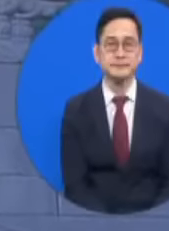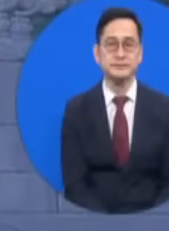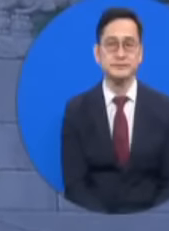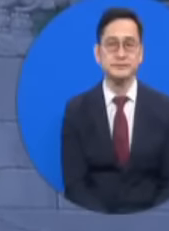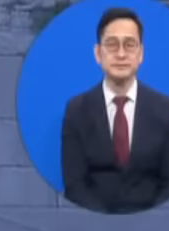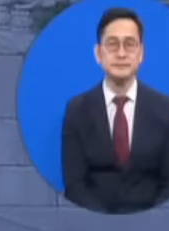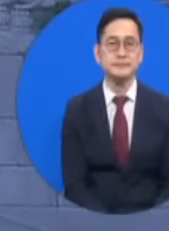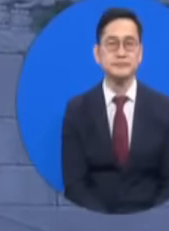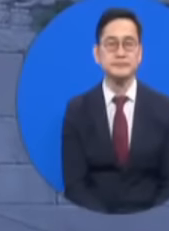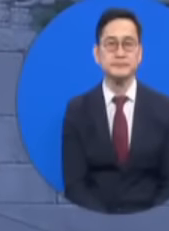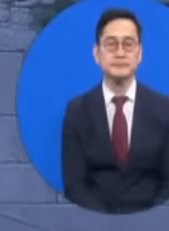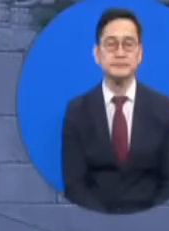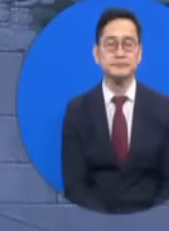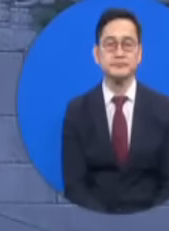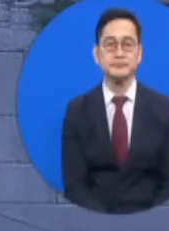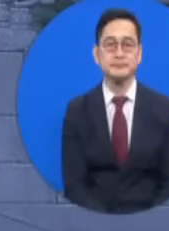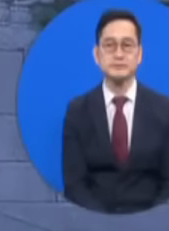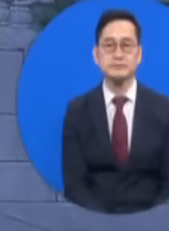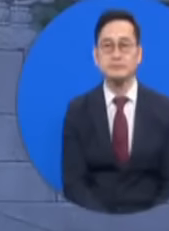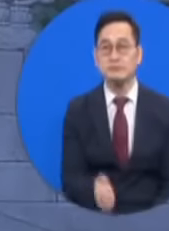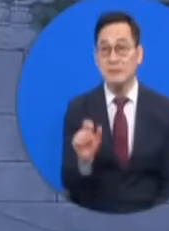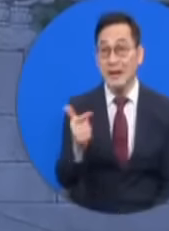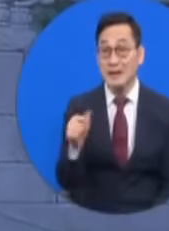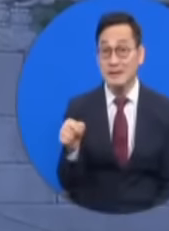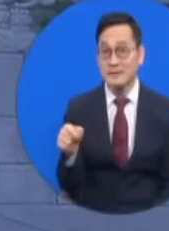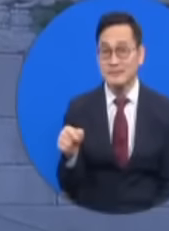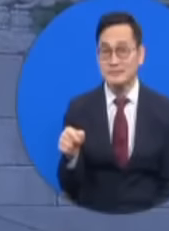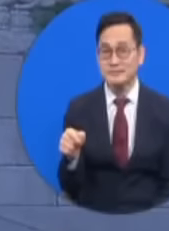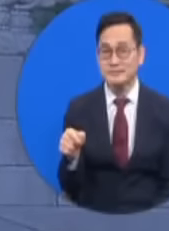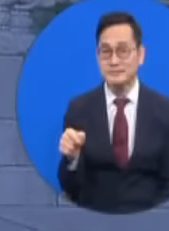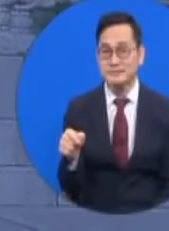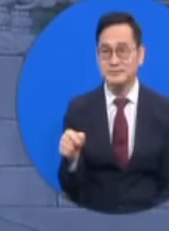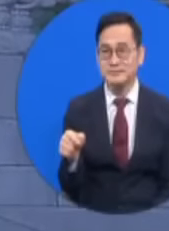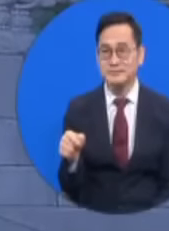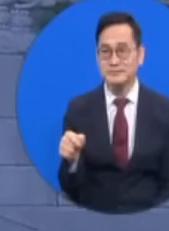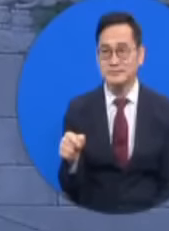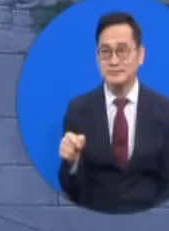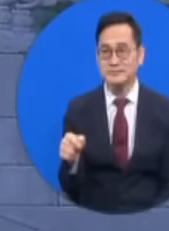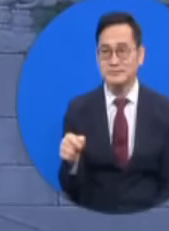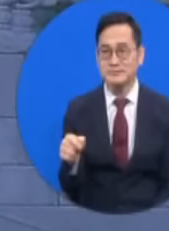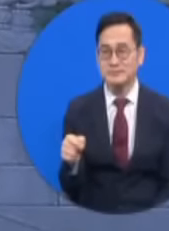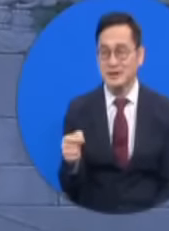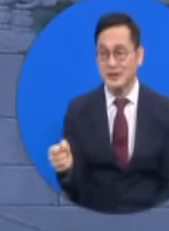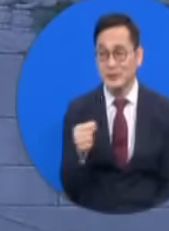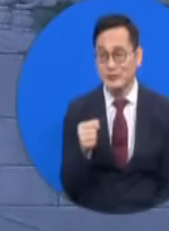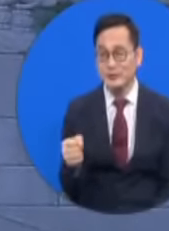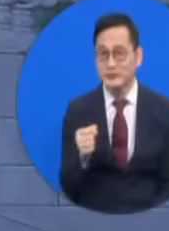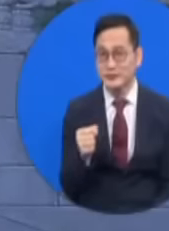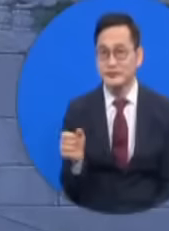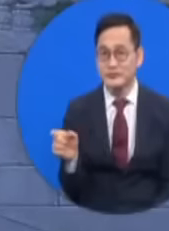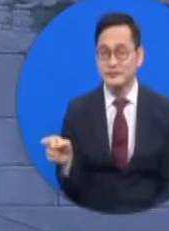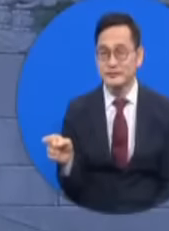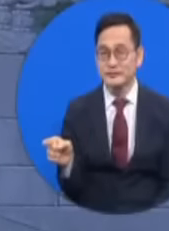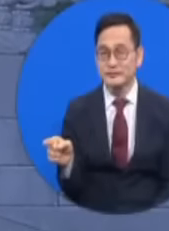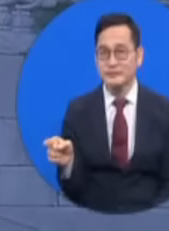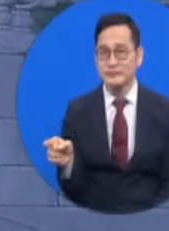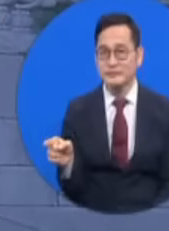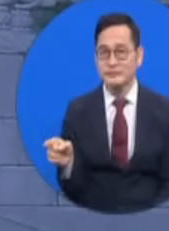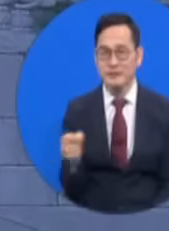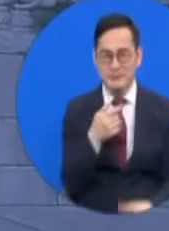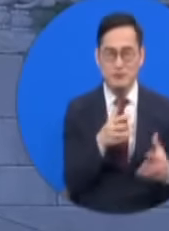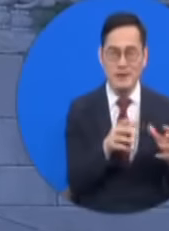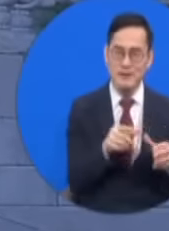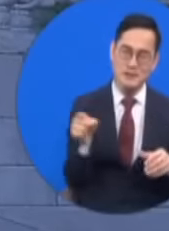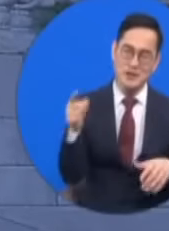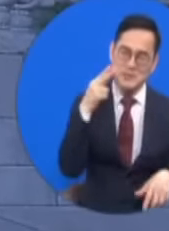한동훈 비대위원장과의 이 차량 이동하면서 저희가 인터뷰를 했습니다. 여선호 행정관님, 그 한때는 민주당 일각에서 아, 저거